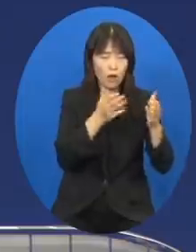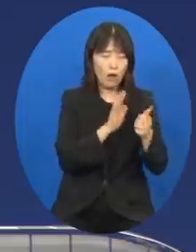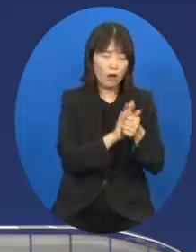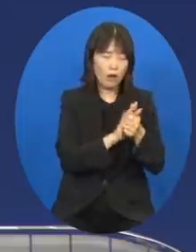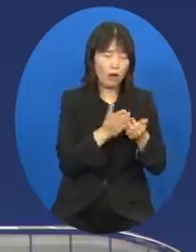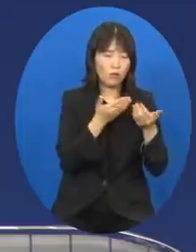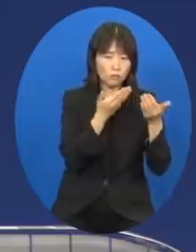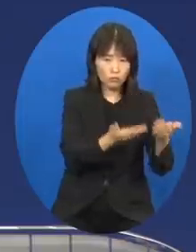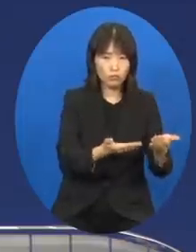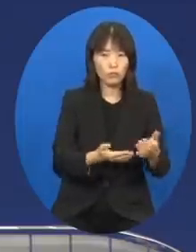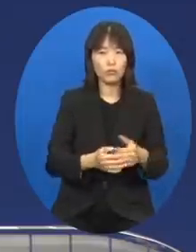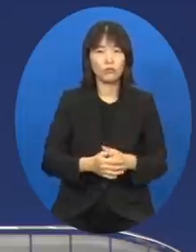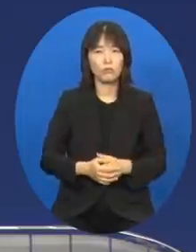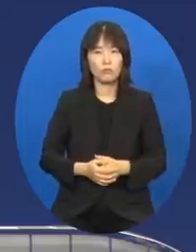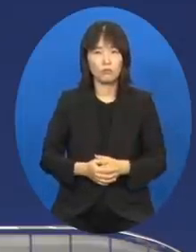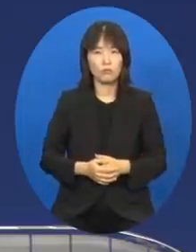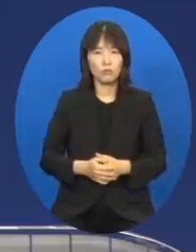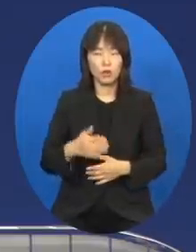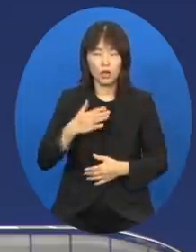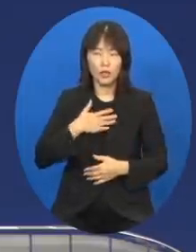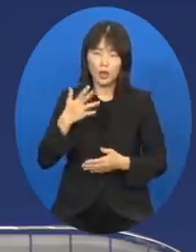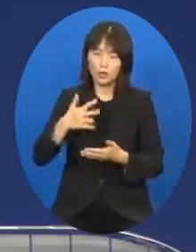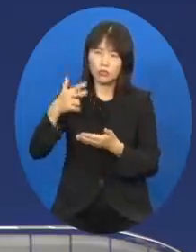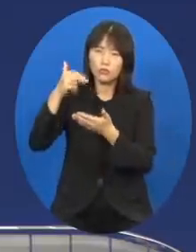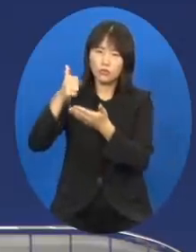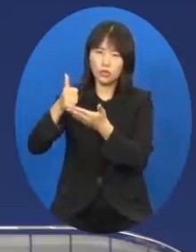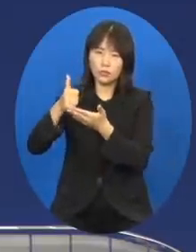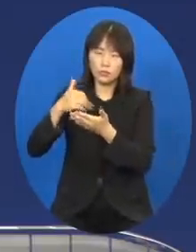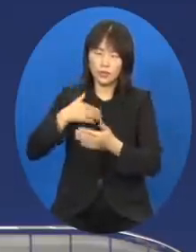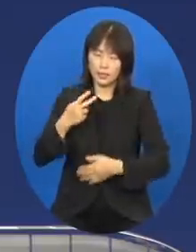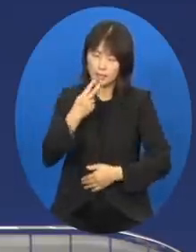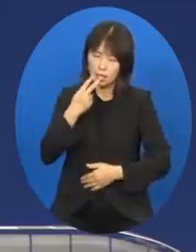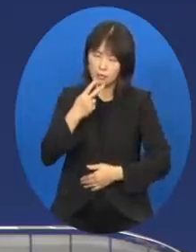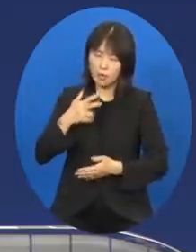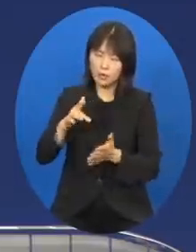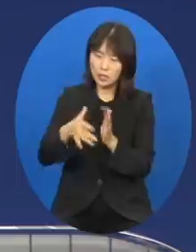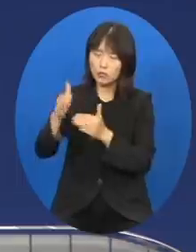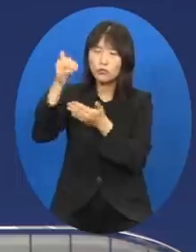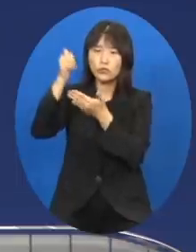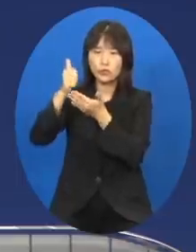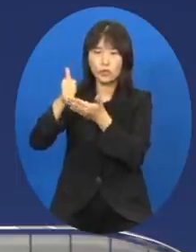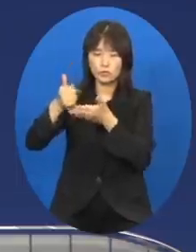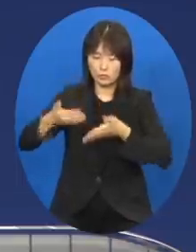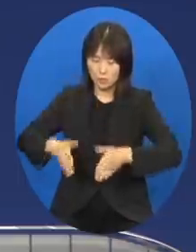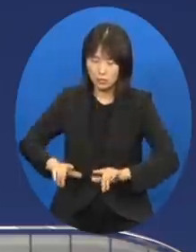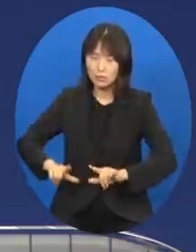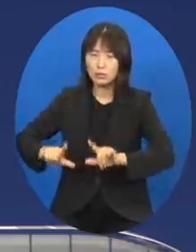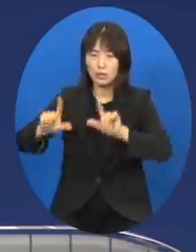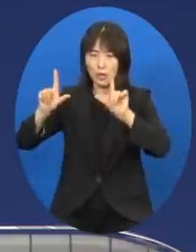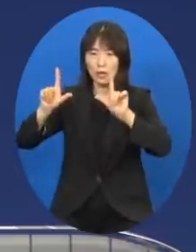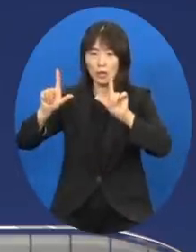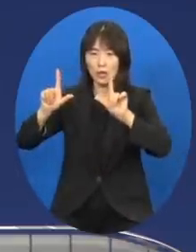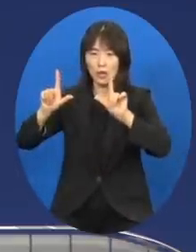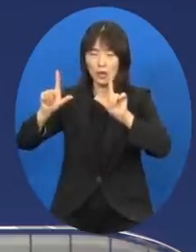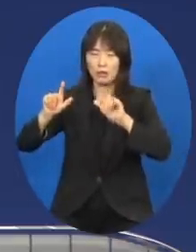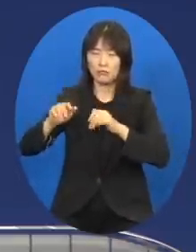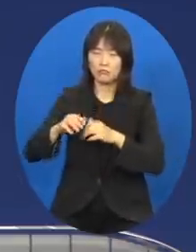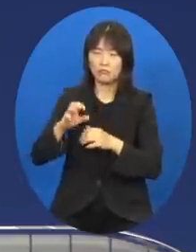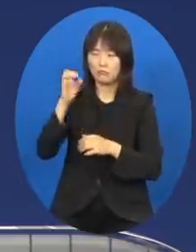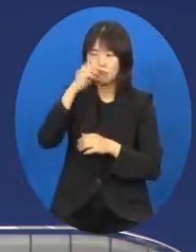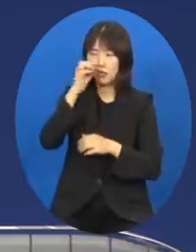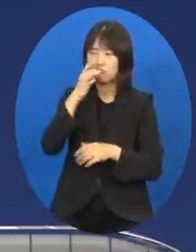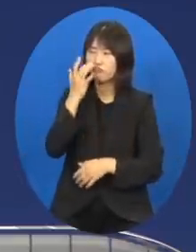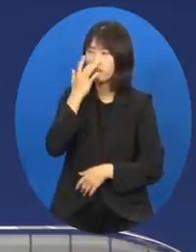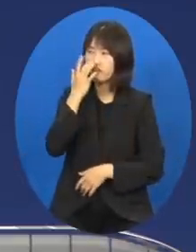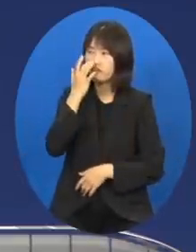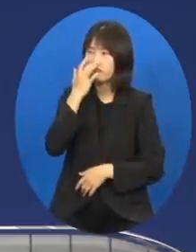챙겨주면서 아, 내 주님, 내 생명이신 예수님 태어나신 날이 밋밋하게 지나면